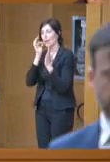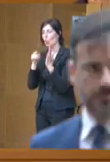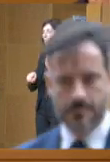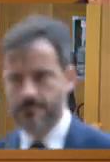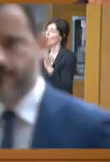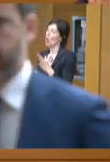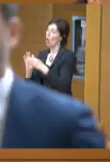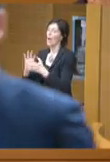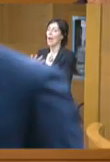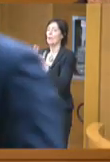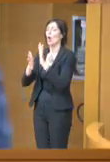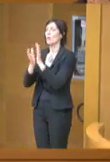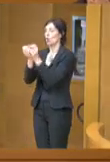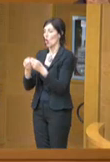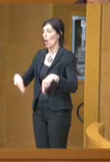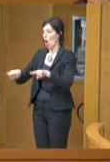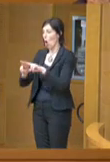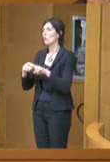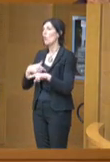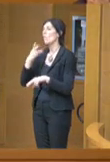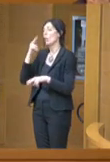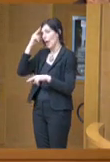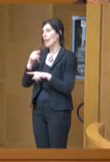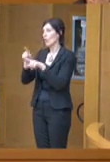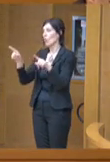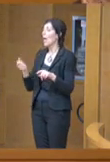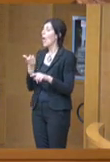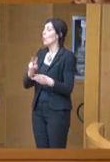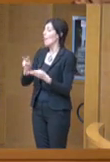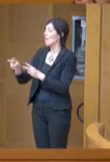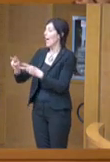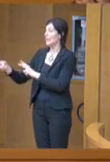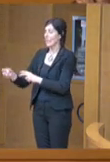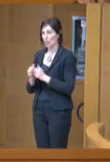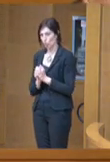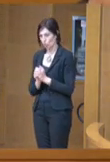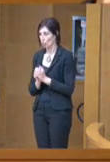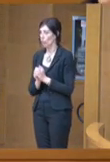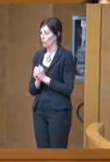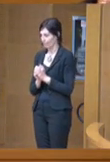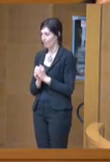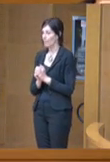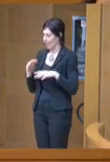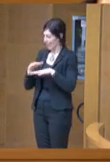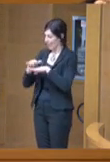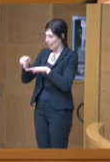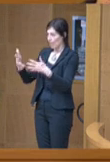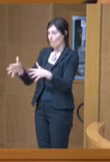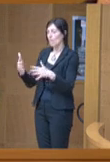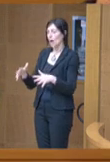ONU. Vorrei ricordare alcuni passaggi che la rete ha fatto, soprattutto col